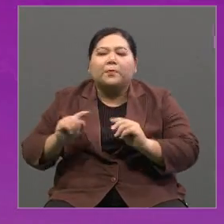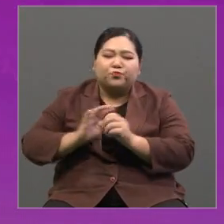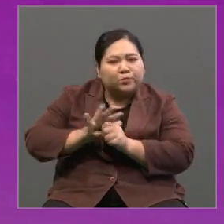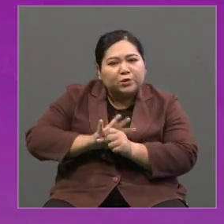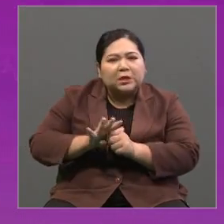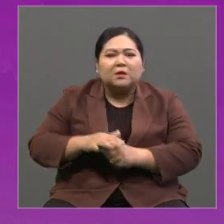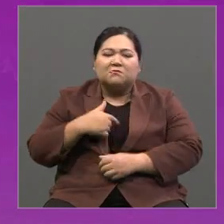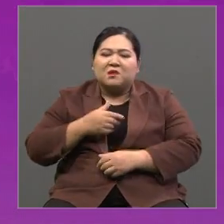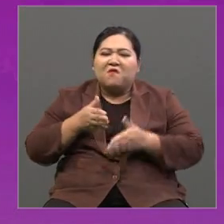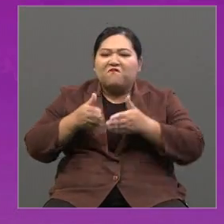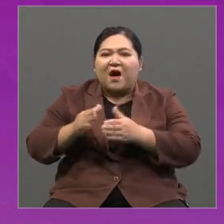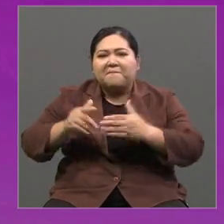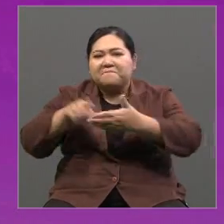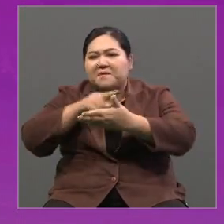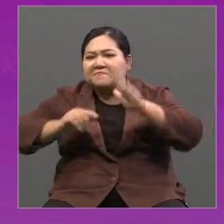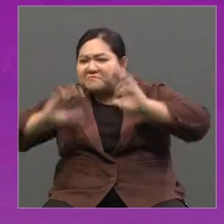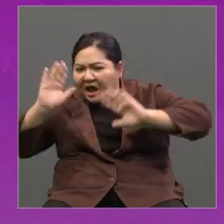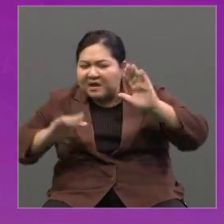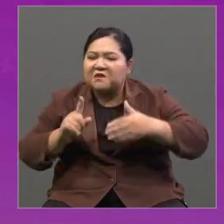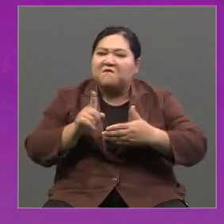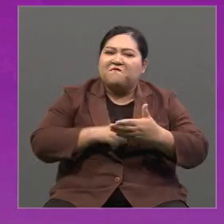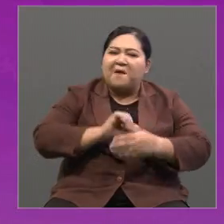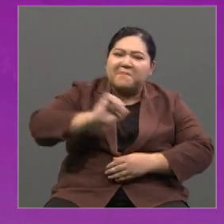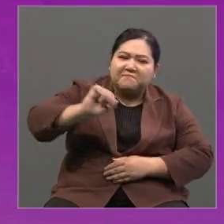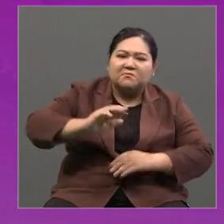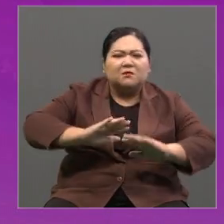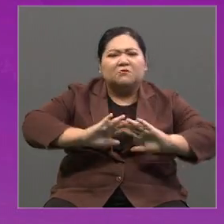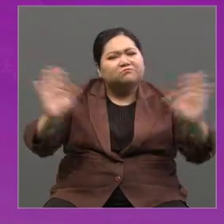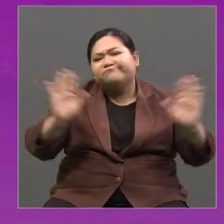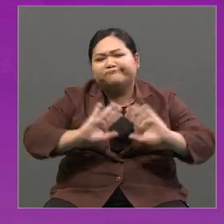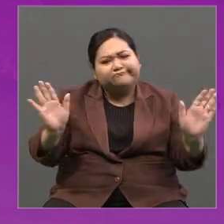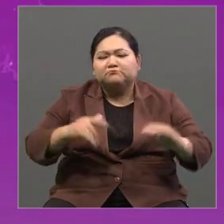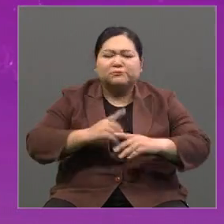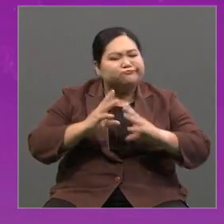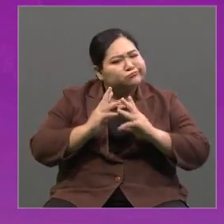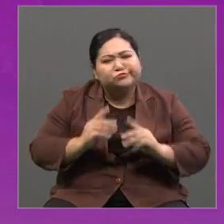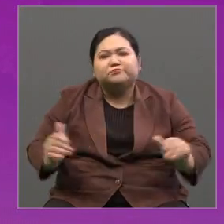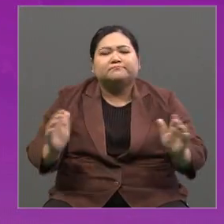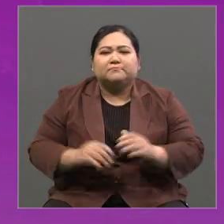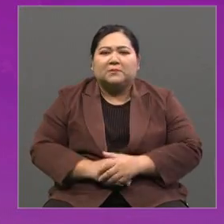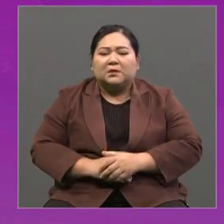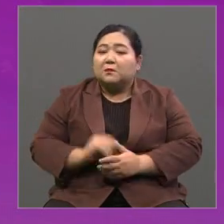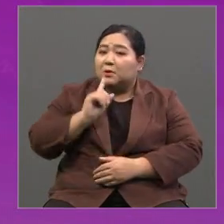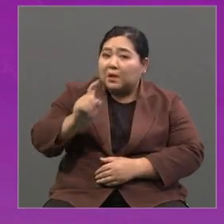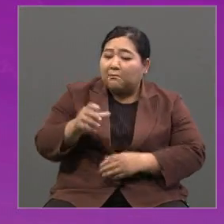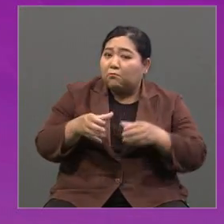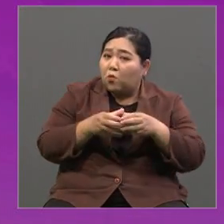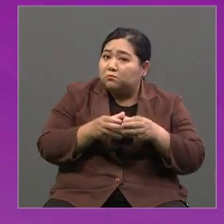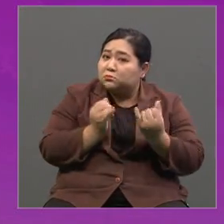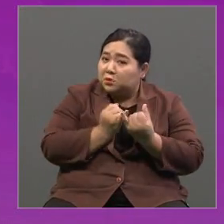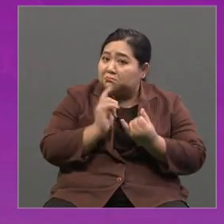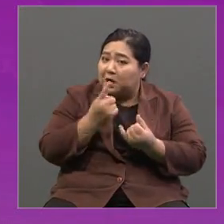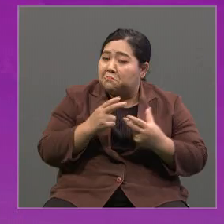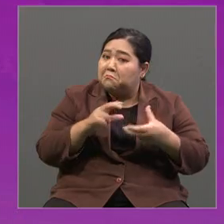ยฝ่ายเผด็จการอะไรประมาณนี้ค่ะก็คือไม่มีแล้วมันสลายขั้วไปหมดแล้ว แต่ทีนี้เขาว่าไอ้พรรคสองลุงไหม ค่ะ หรือไม่มาทั้งพรร